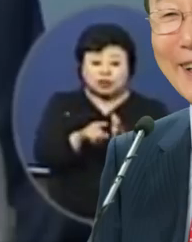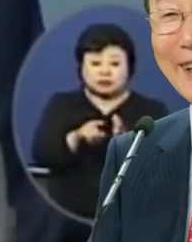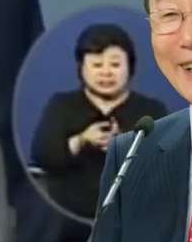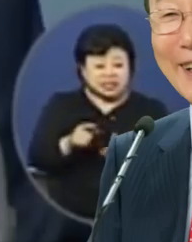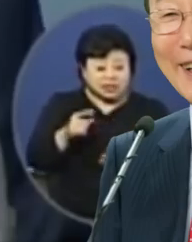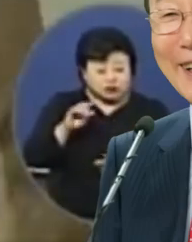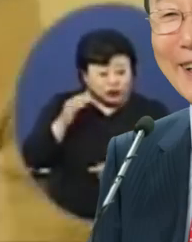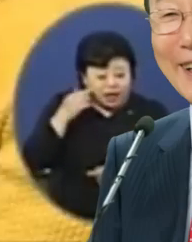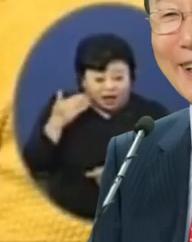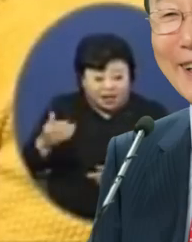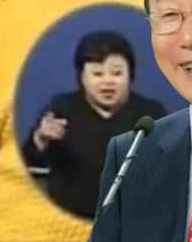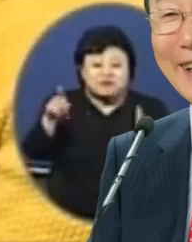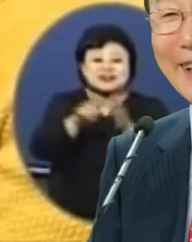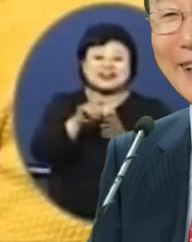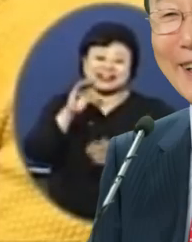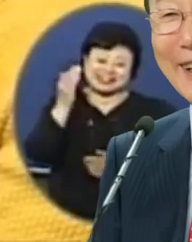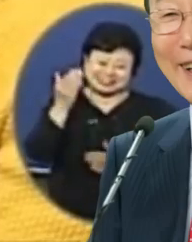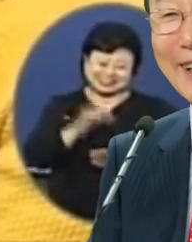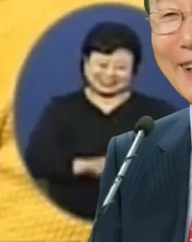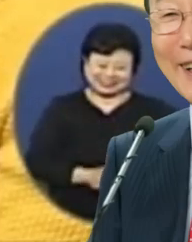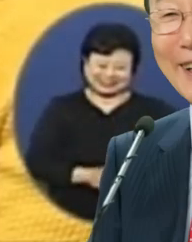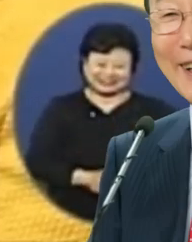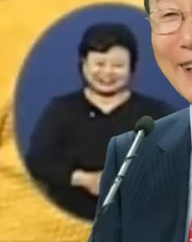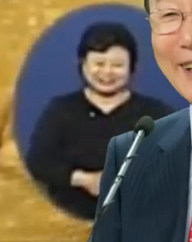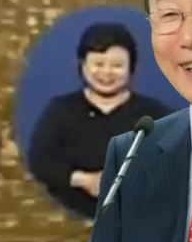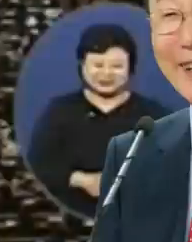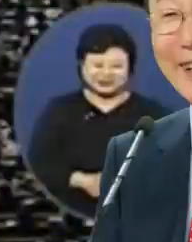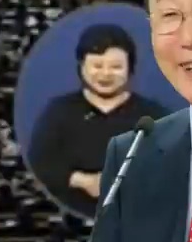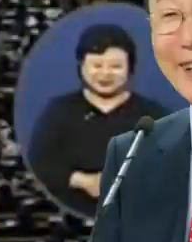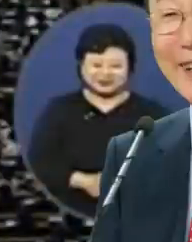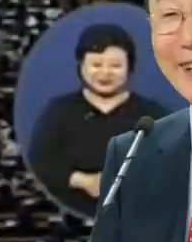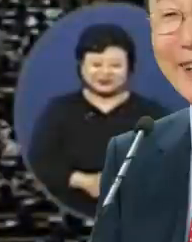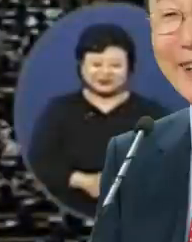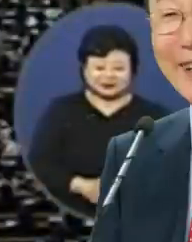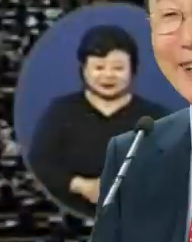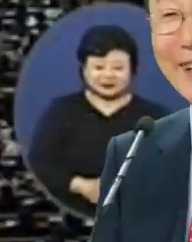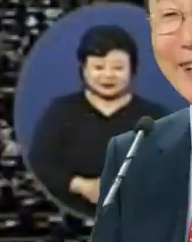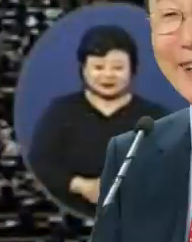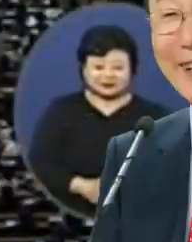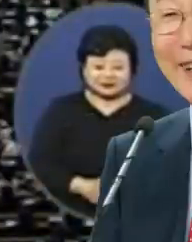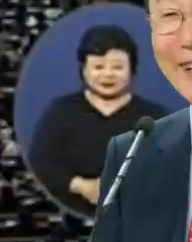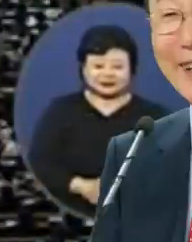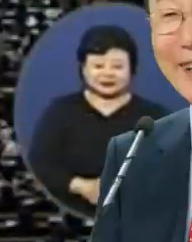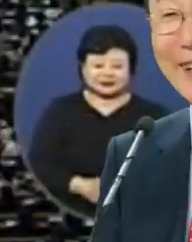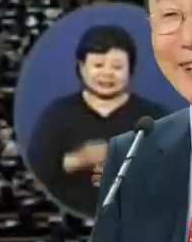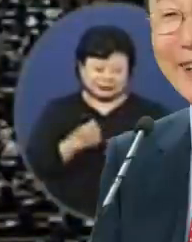안 믿어야 되겠어요? 믿어야 되죠. 그러니까